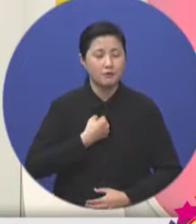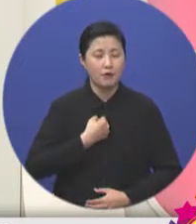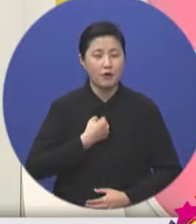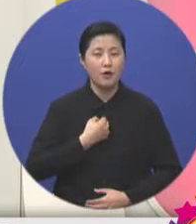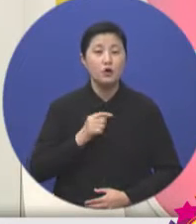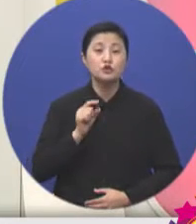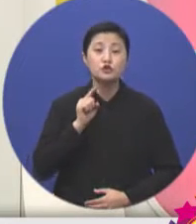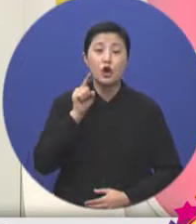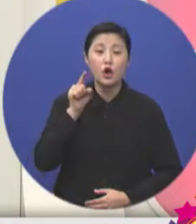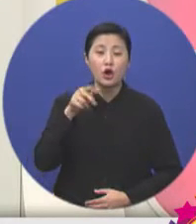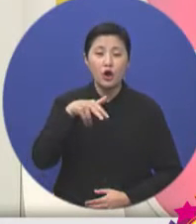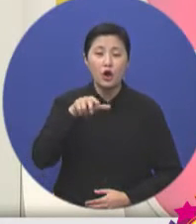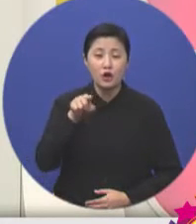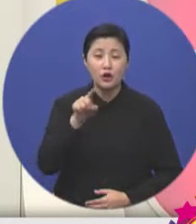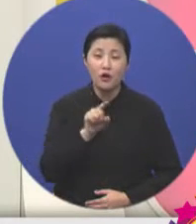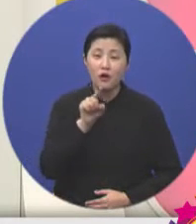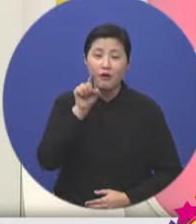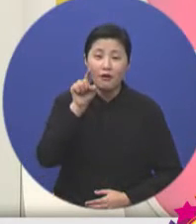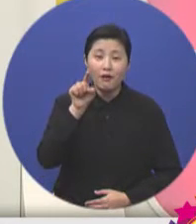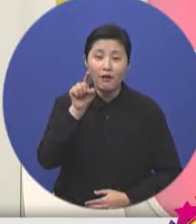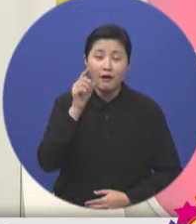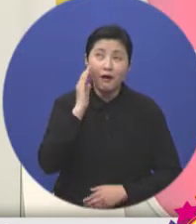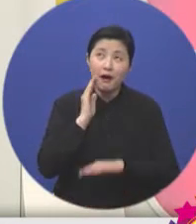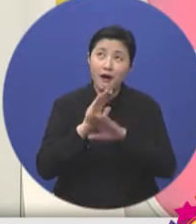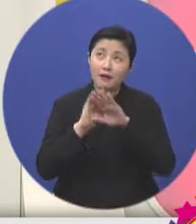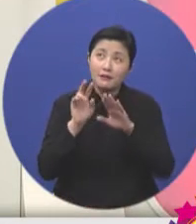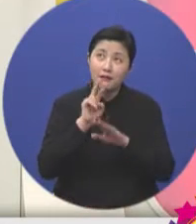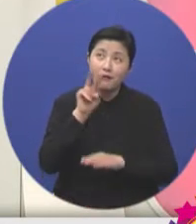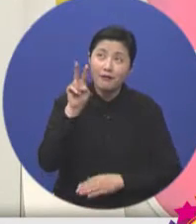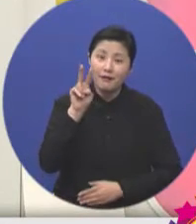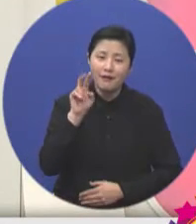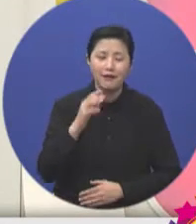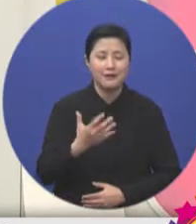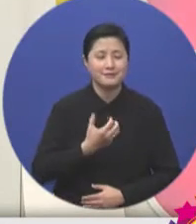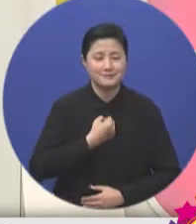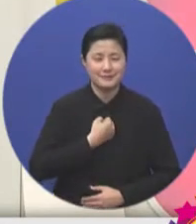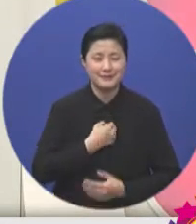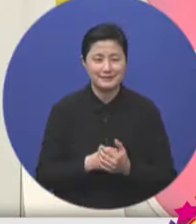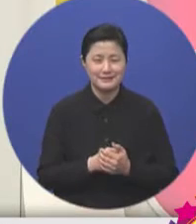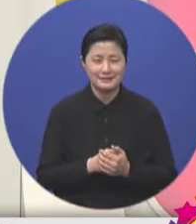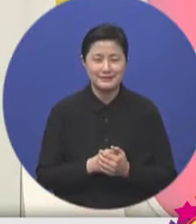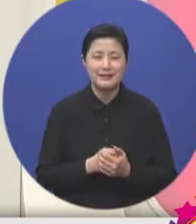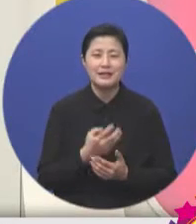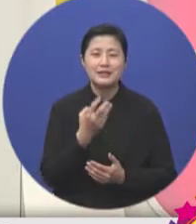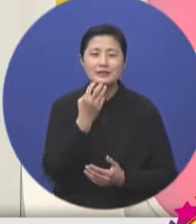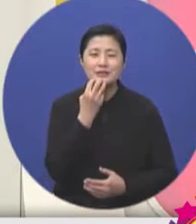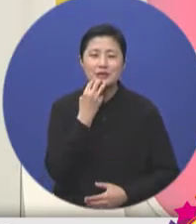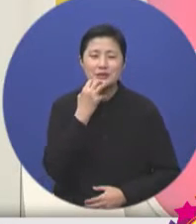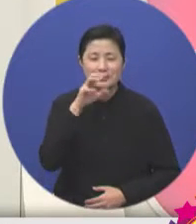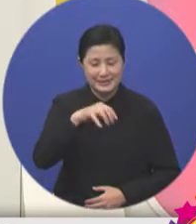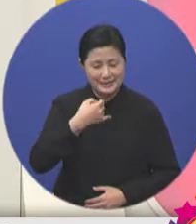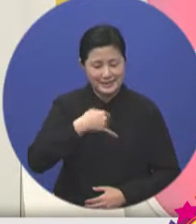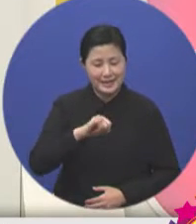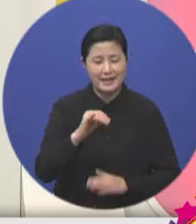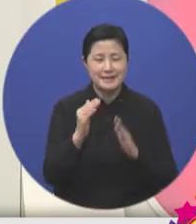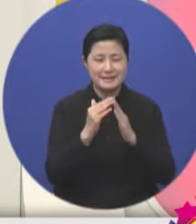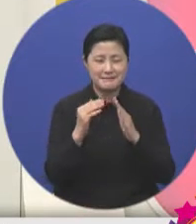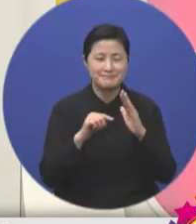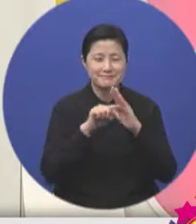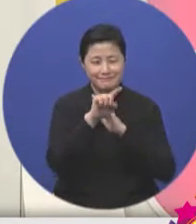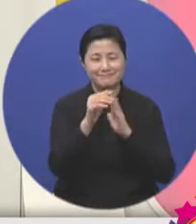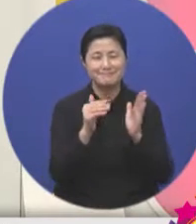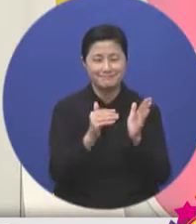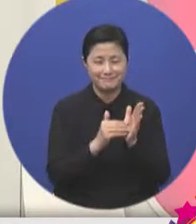놀랐어. 나는 저 이러길래 저 이렇게 하늘을 쳐다봤어요. 저는 깜짝 놀랐어요. 서울에 딸래집에 갔어요. 딸래집에.